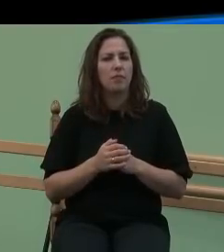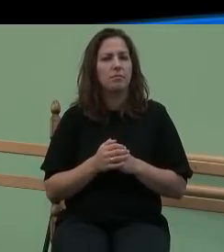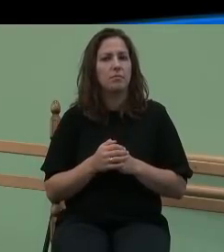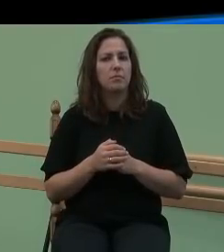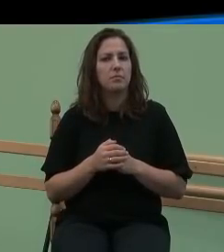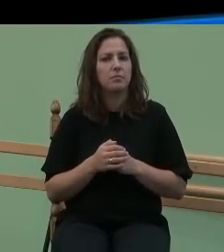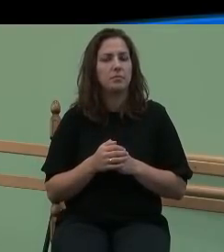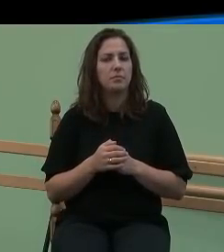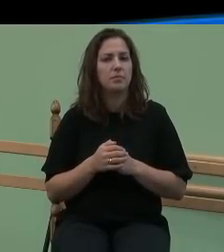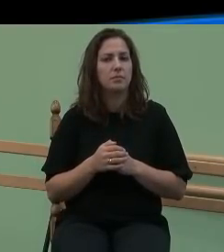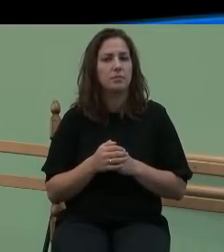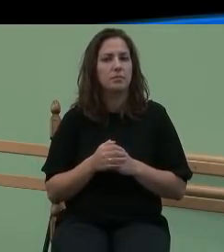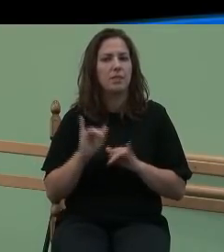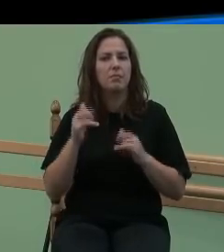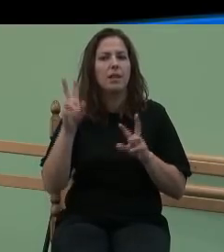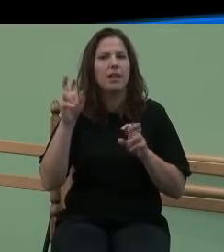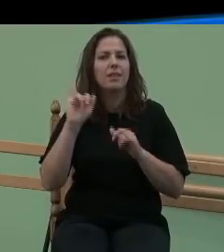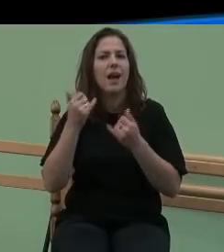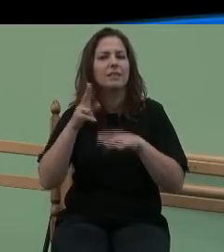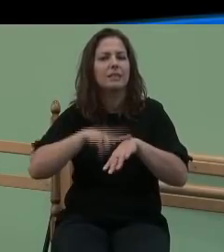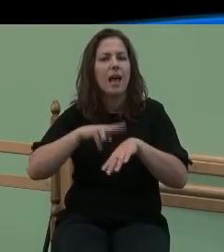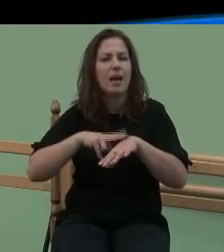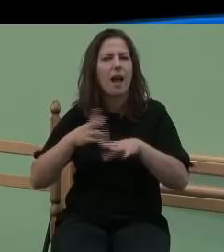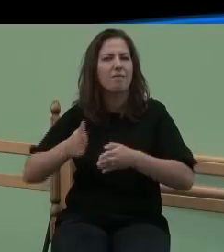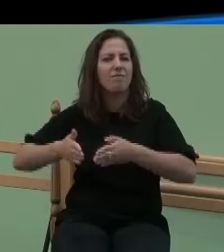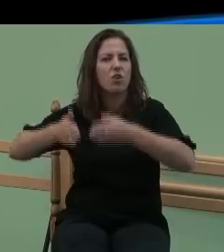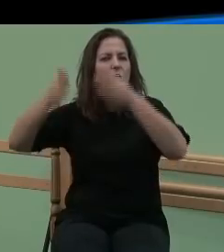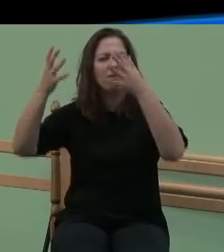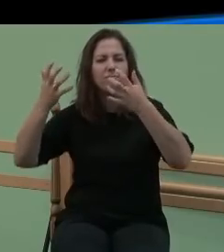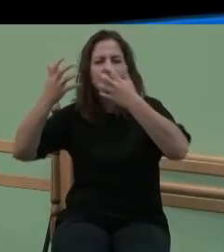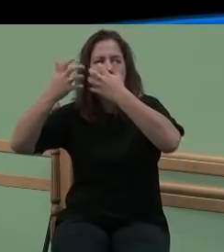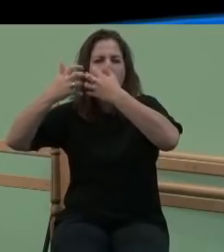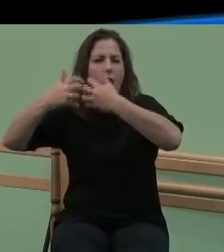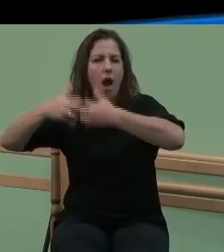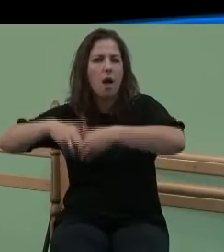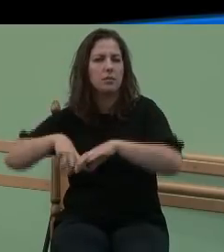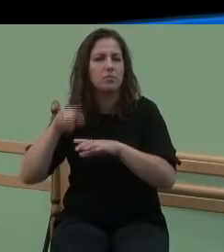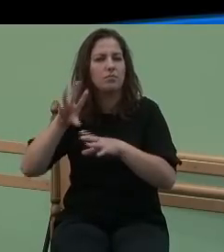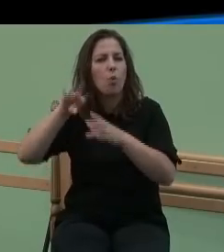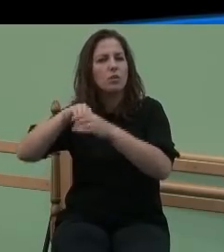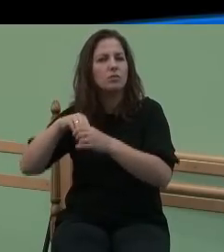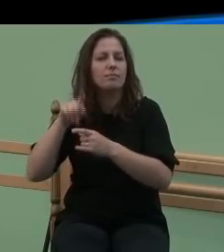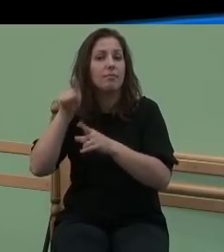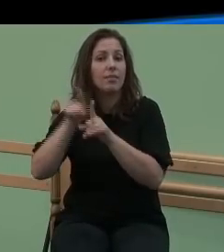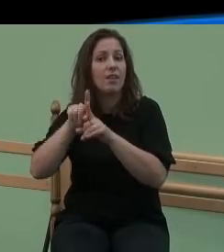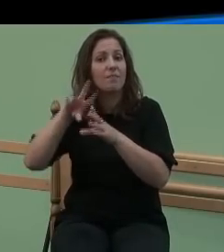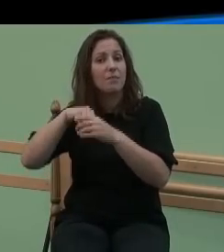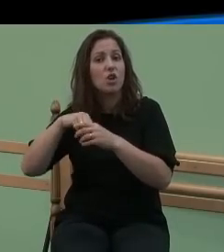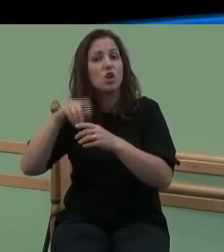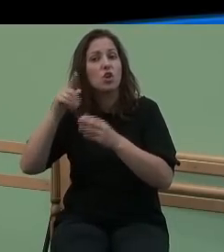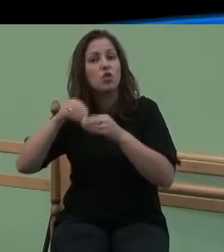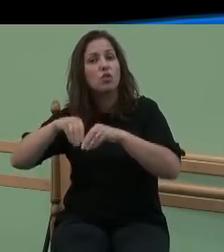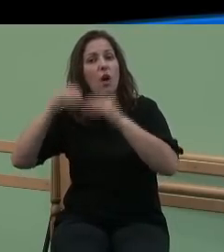To jest jak zegar wieżowy, złożony mechanizm, w którym uczestniczą również ci, którzy